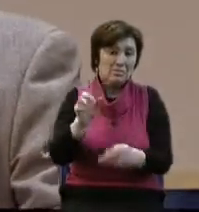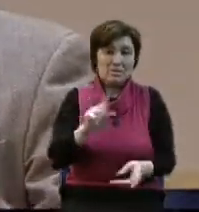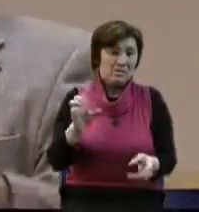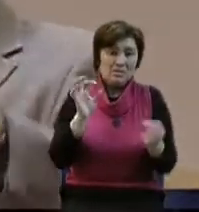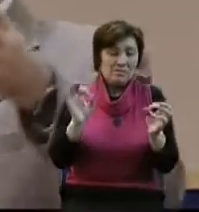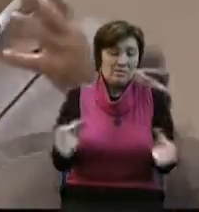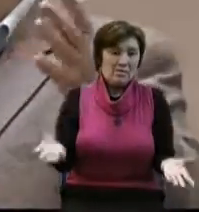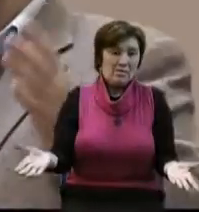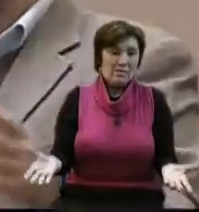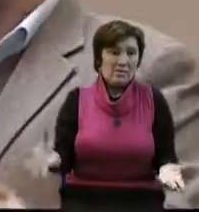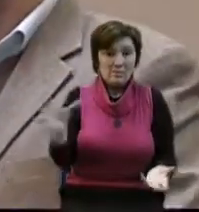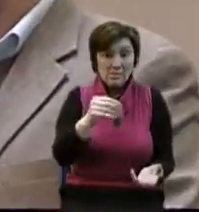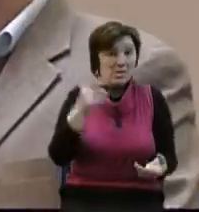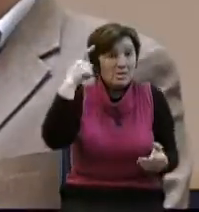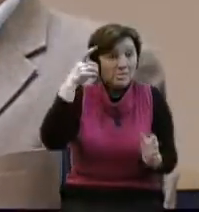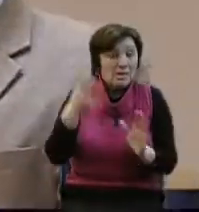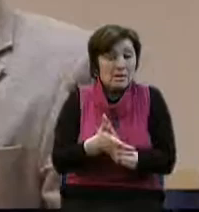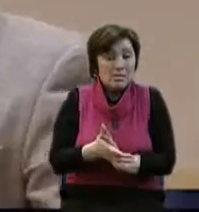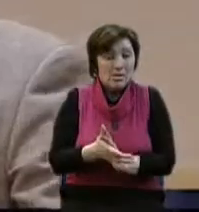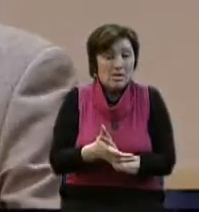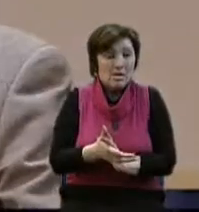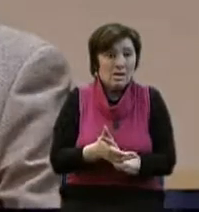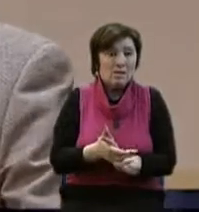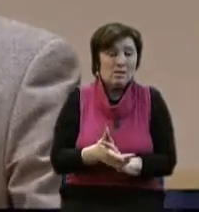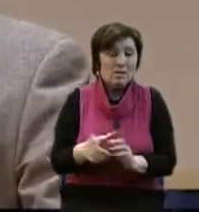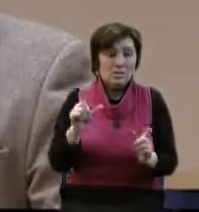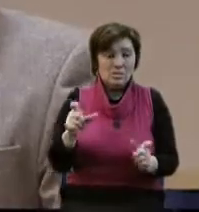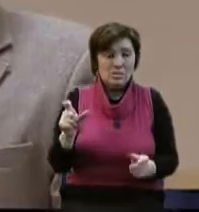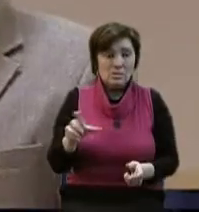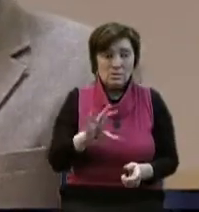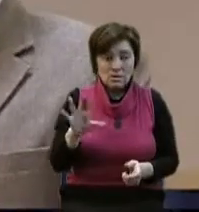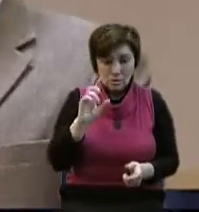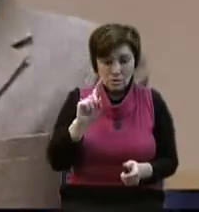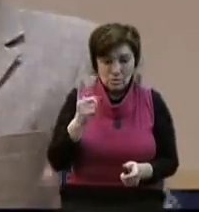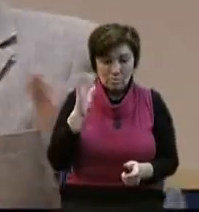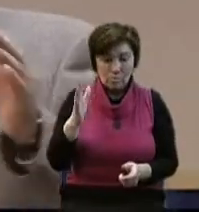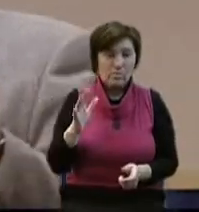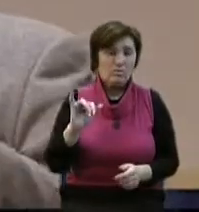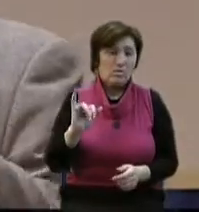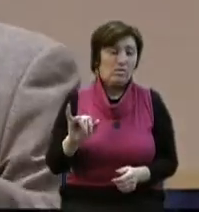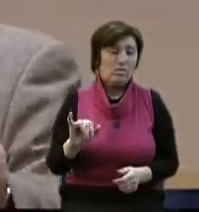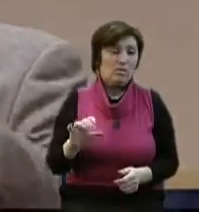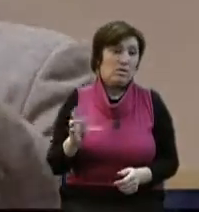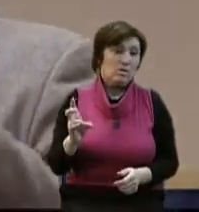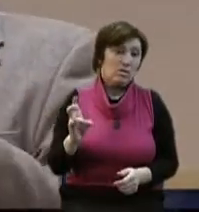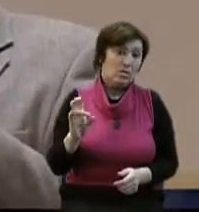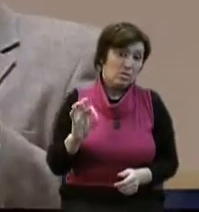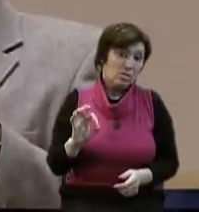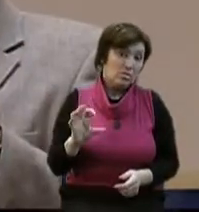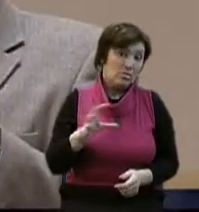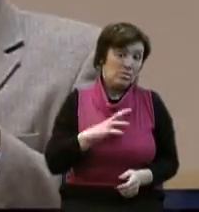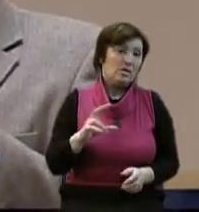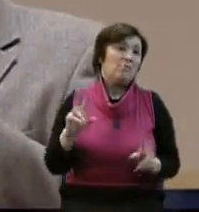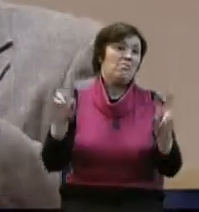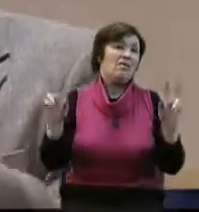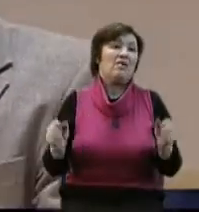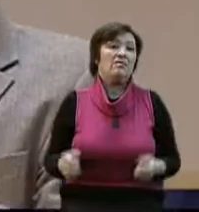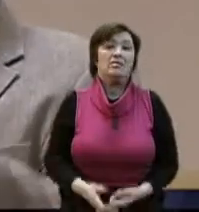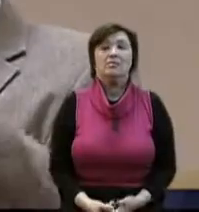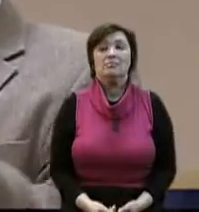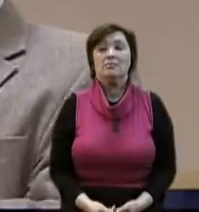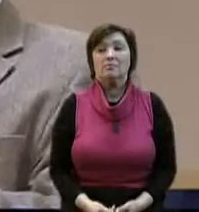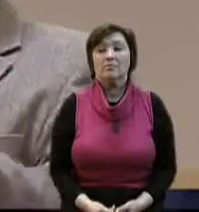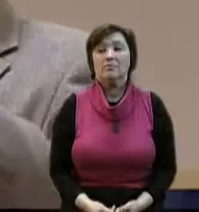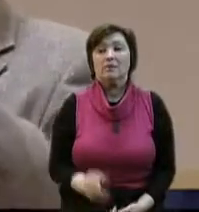И все это понимали, которые там были в Иерусалиме, что это, все это кончится трагедией. Но тем не менее, у них были правила,